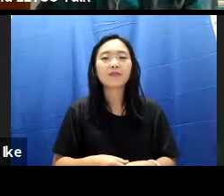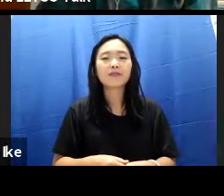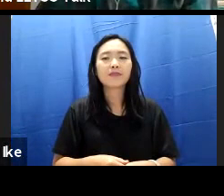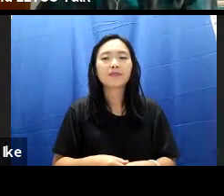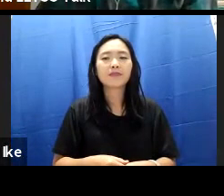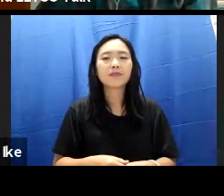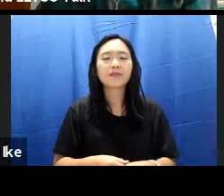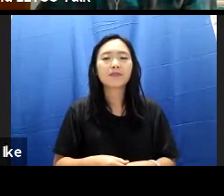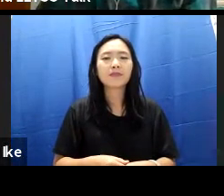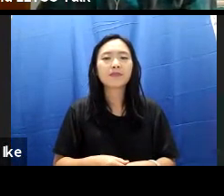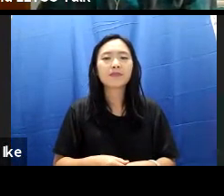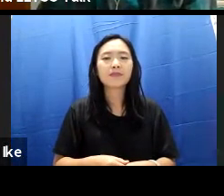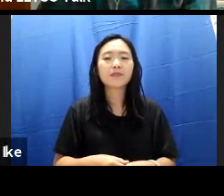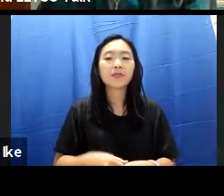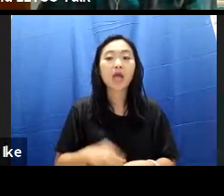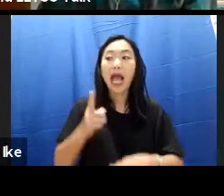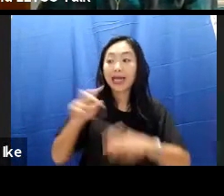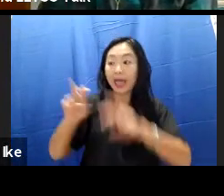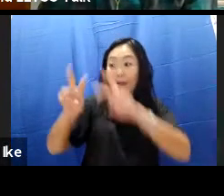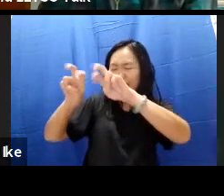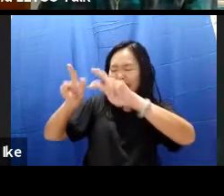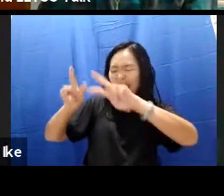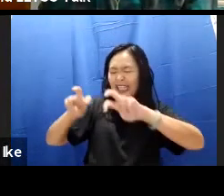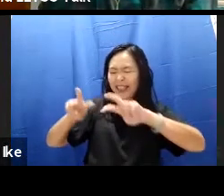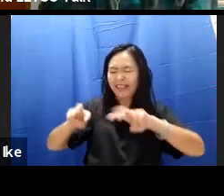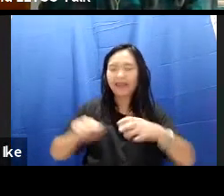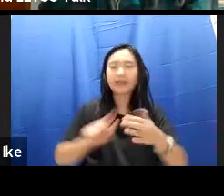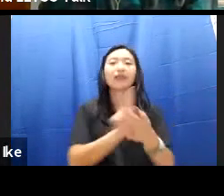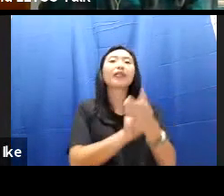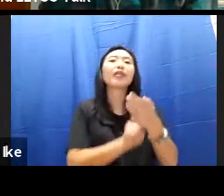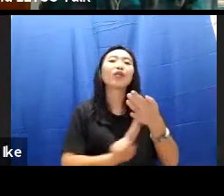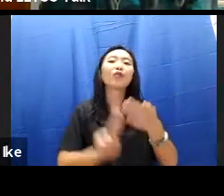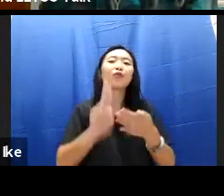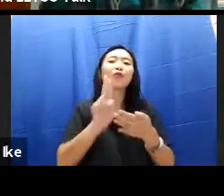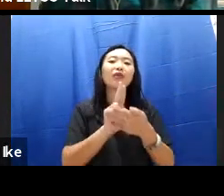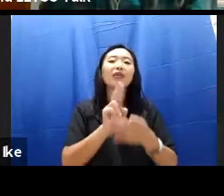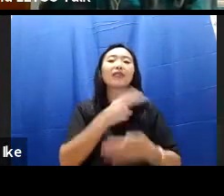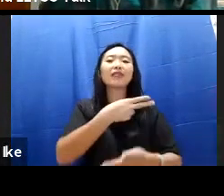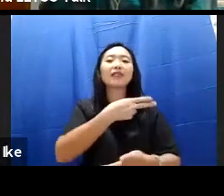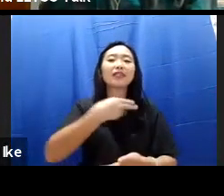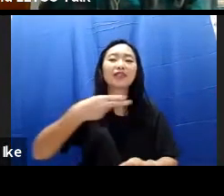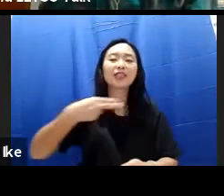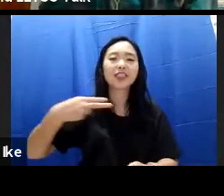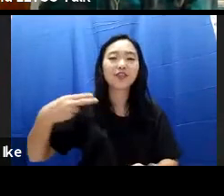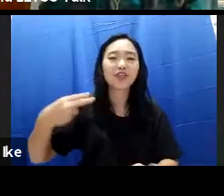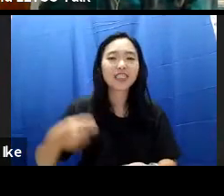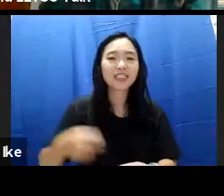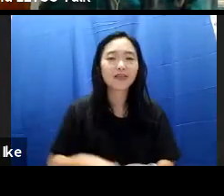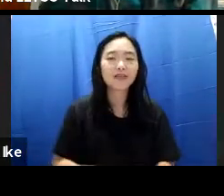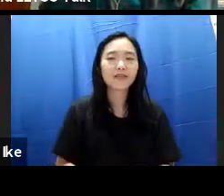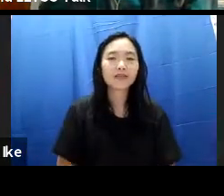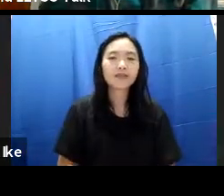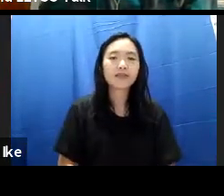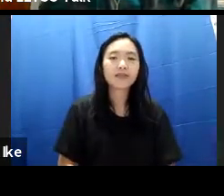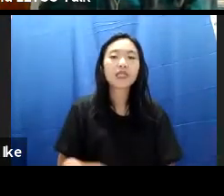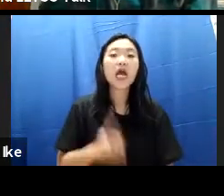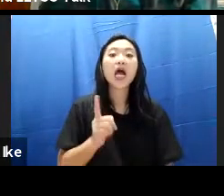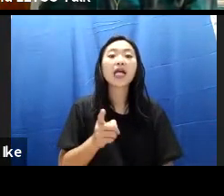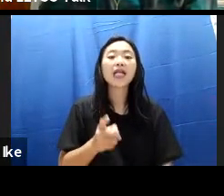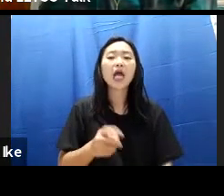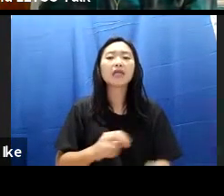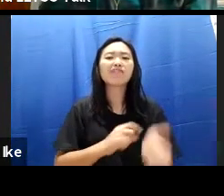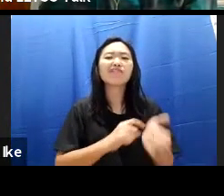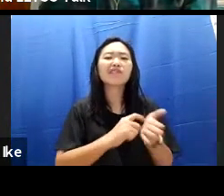Memang ada kajiannya, kemudian di UI juga waktu itu ya memang pada masa itu gitu ya, ada namanya unit kajian gender